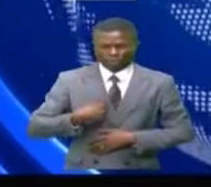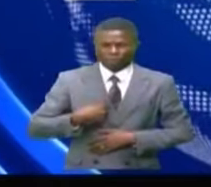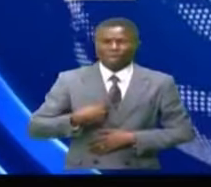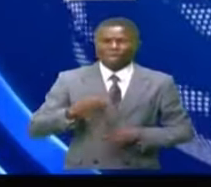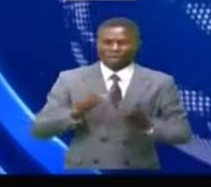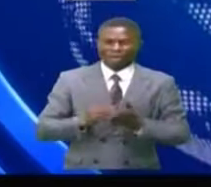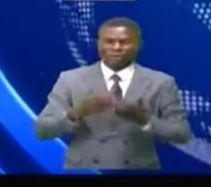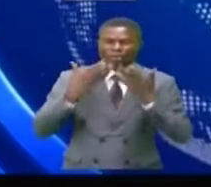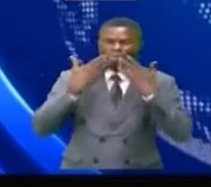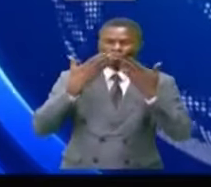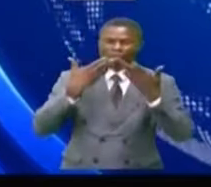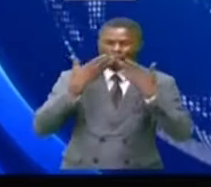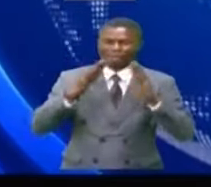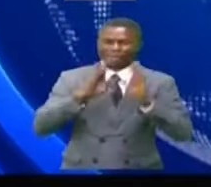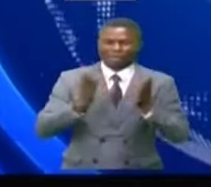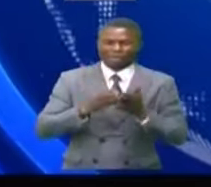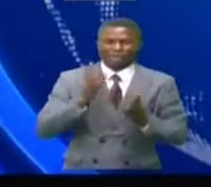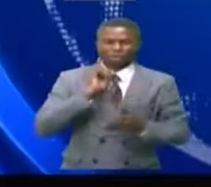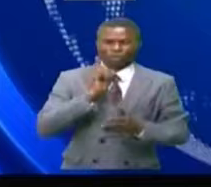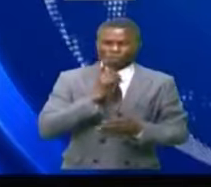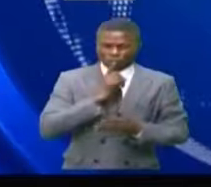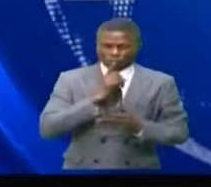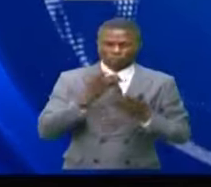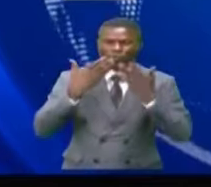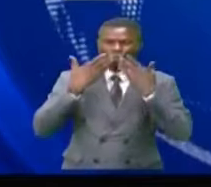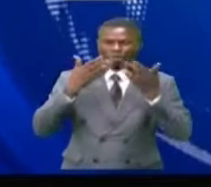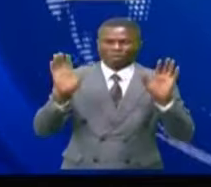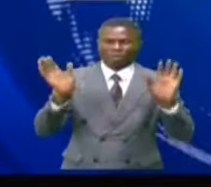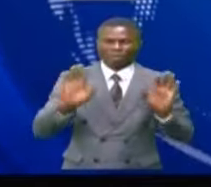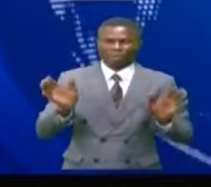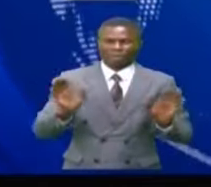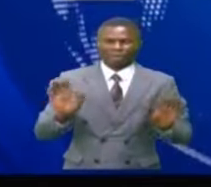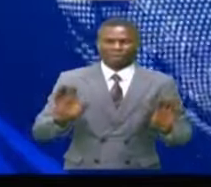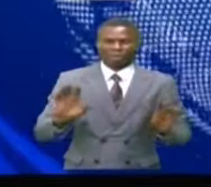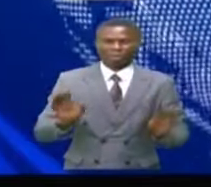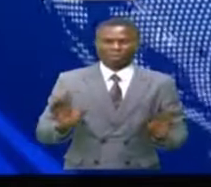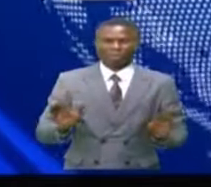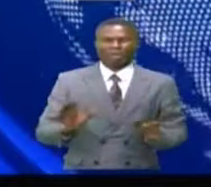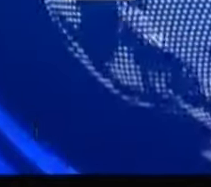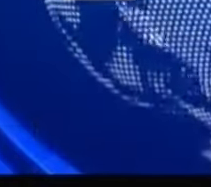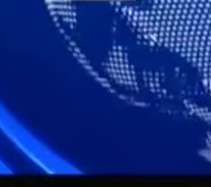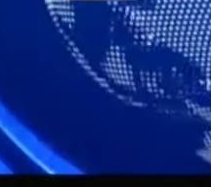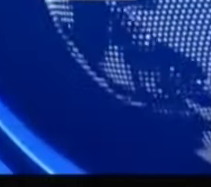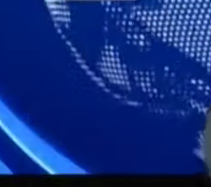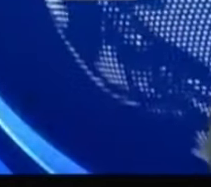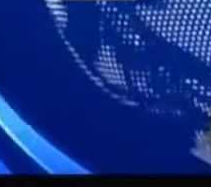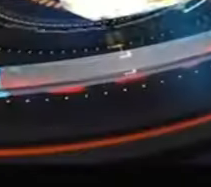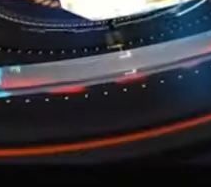Loufoy-Kenda. Retrouvez Françoise Bouella dans moins d'une heure pour de nouveaux titres d'actualité. Ne zappez surtout pas.